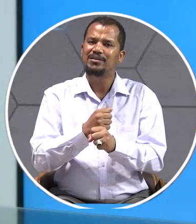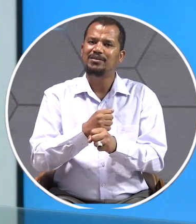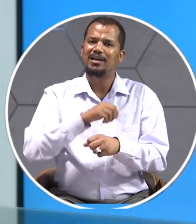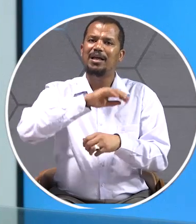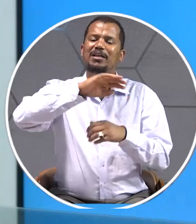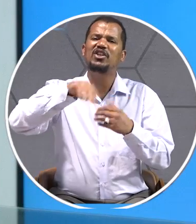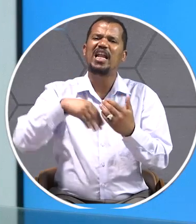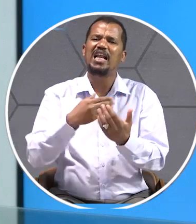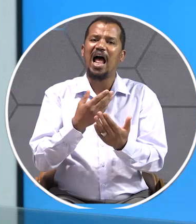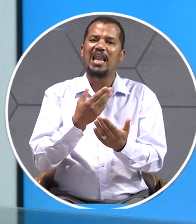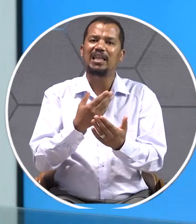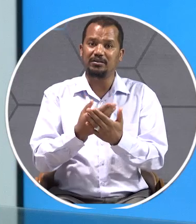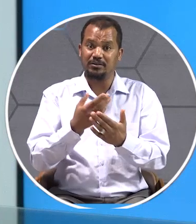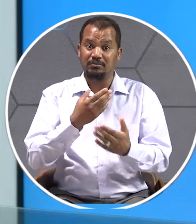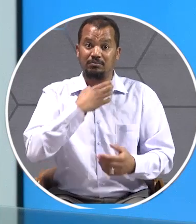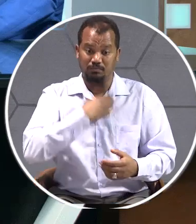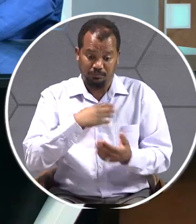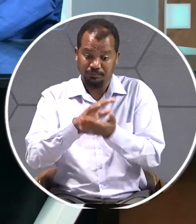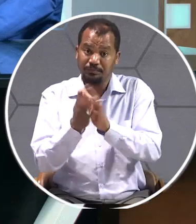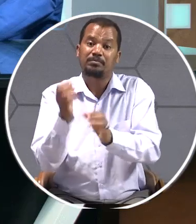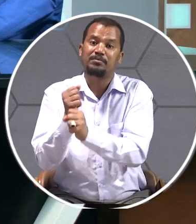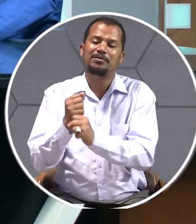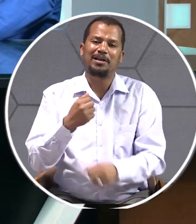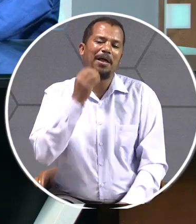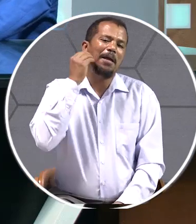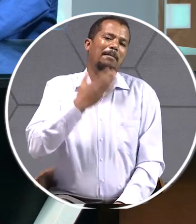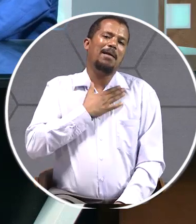በጀነራል አሴምብሊ ሜምበርነት። ያው ቤት ነው አይገባው እኮ።